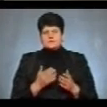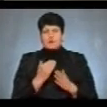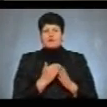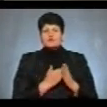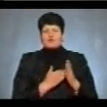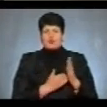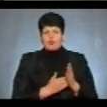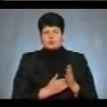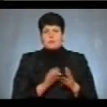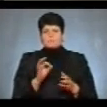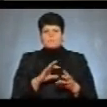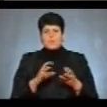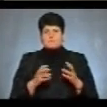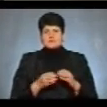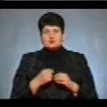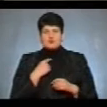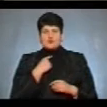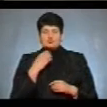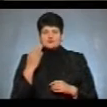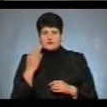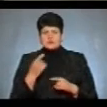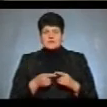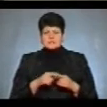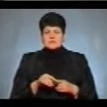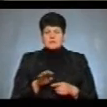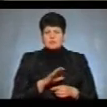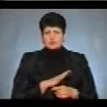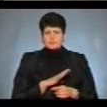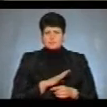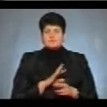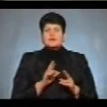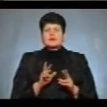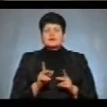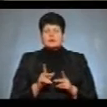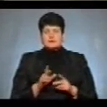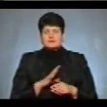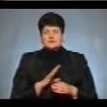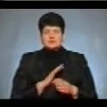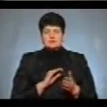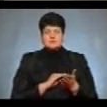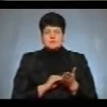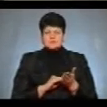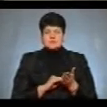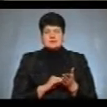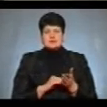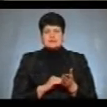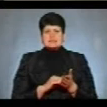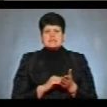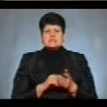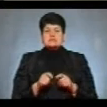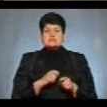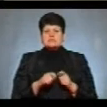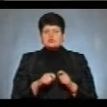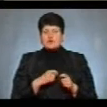протоколах про підсумок голосування. Зокрема, це було, яким чином потрібно було вказувати зіпсовані бюлетені, тобто до